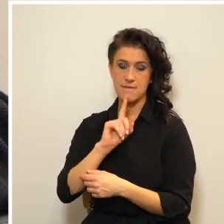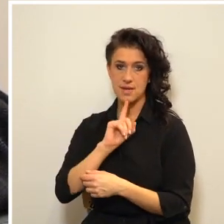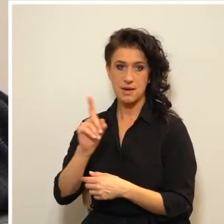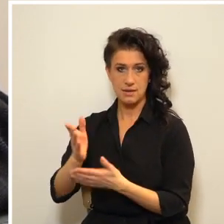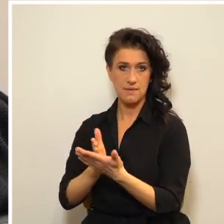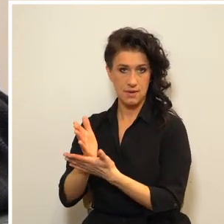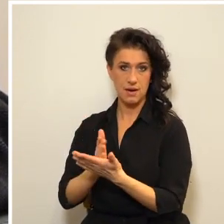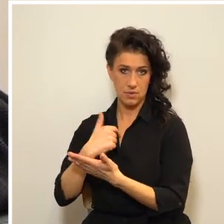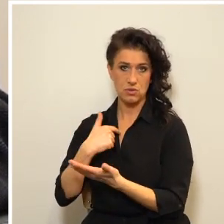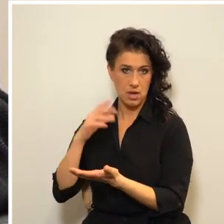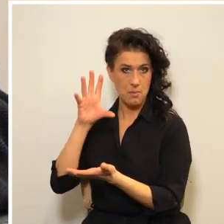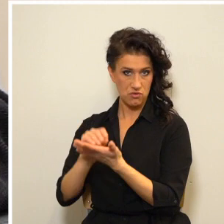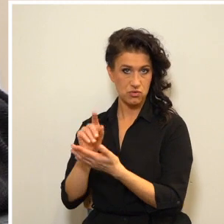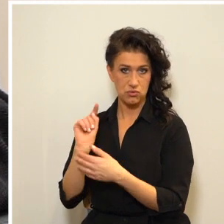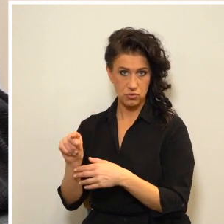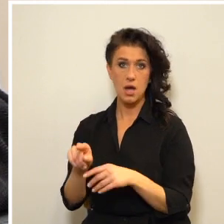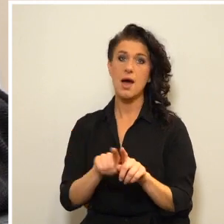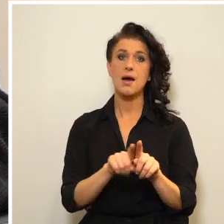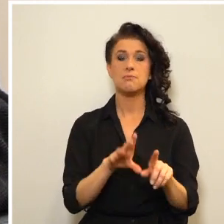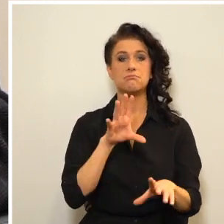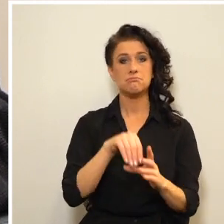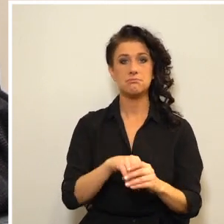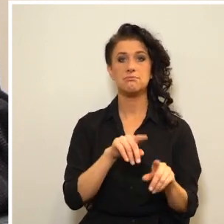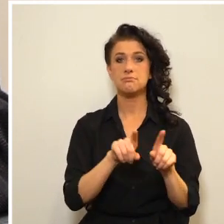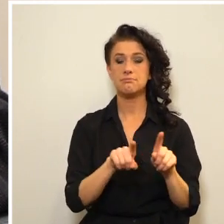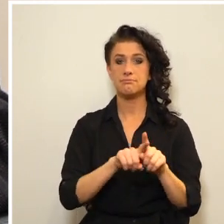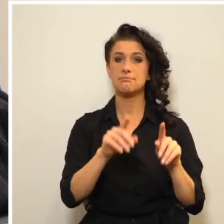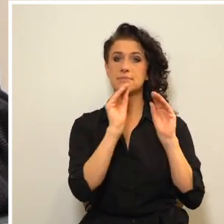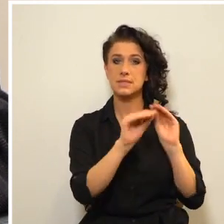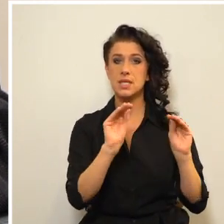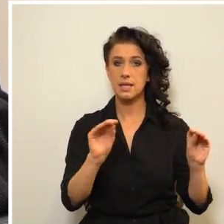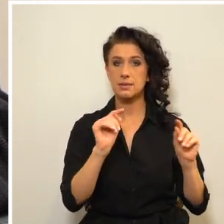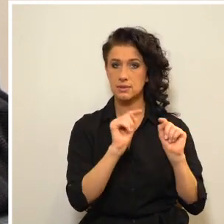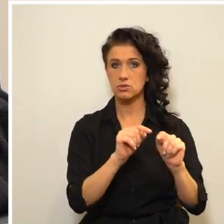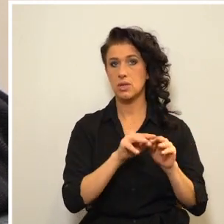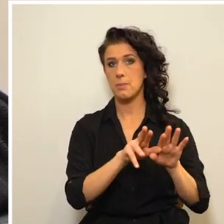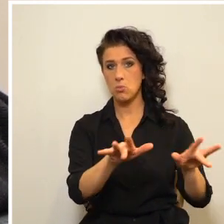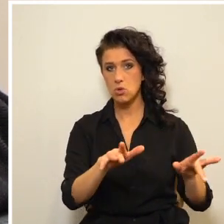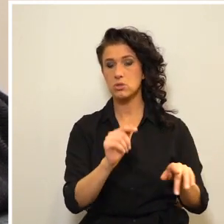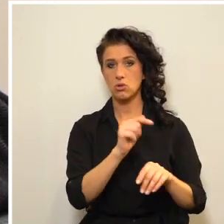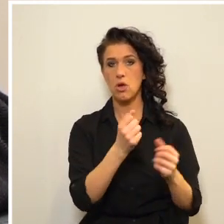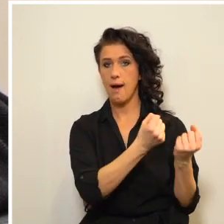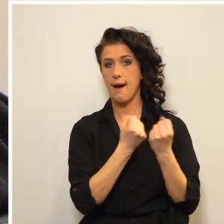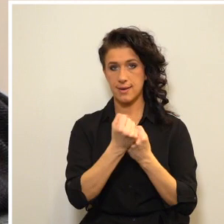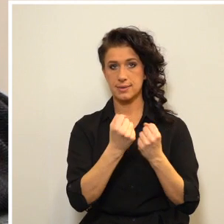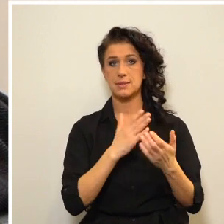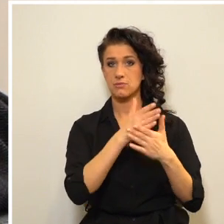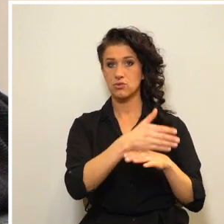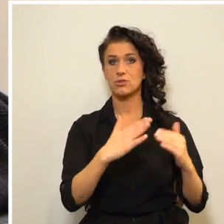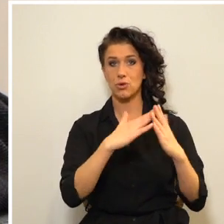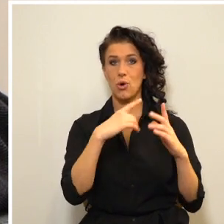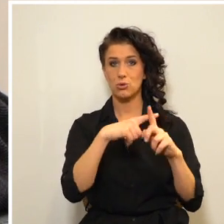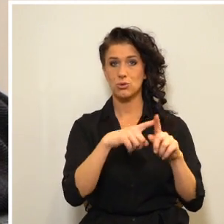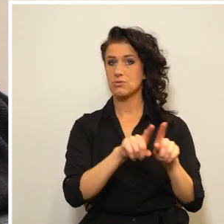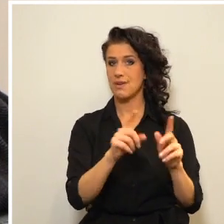powtarzam tutaj potrzebna jest pewna akcja dydaktyczna i popularyzatorska także przez kościół podjęta